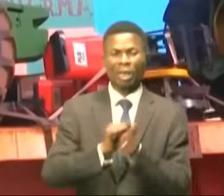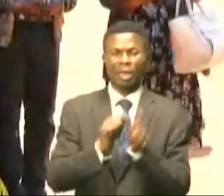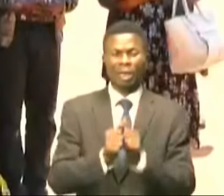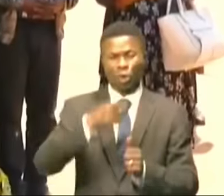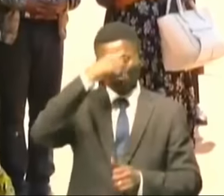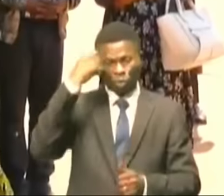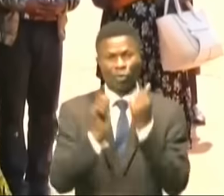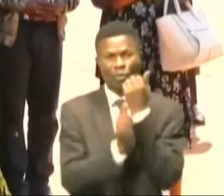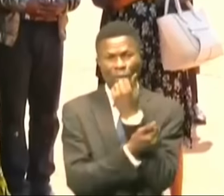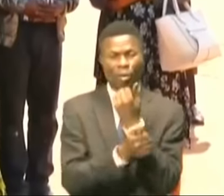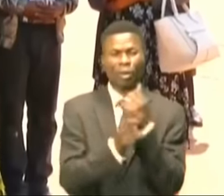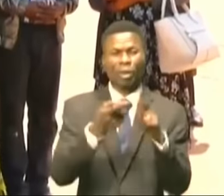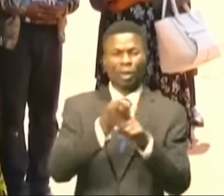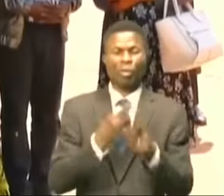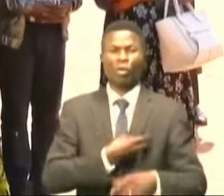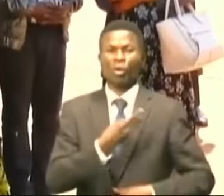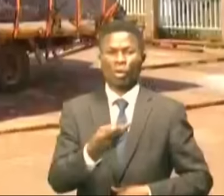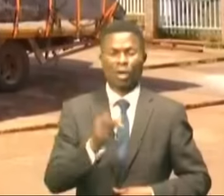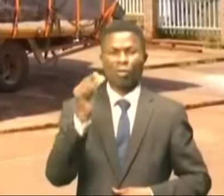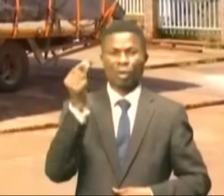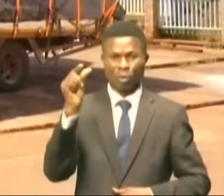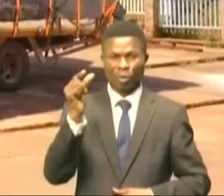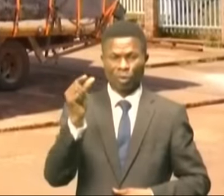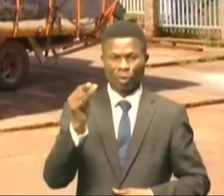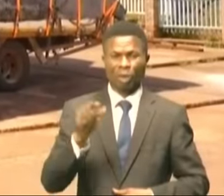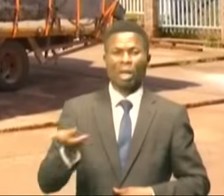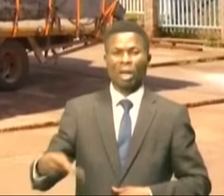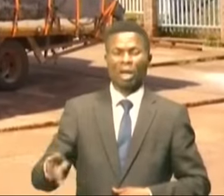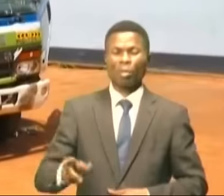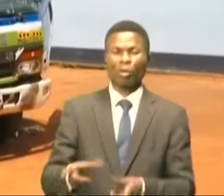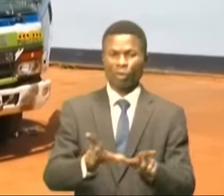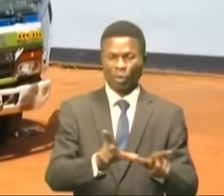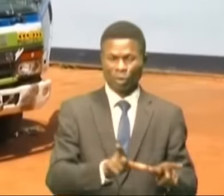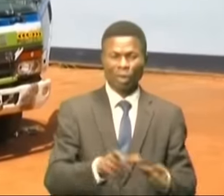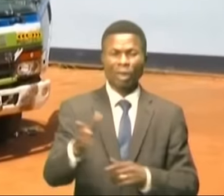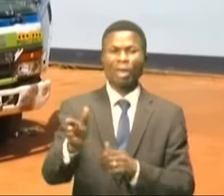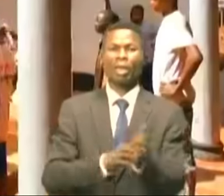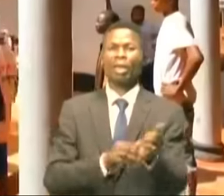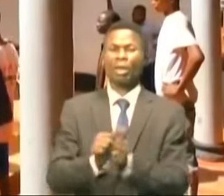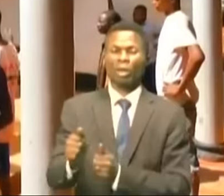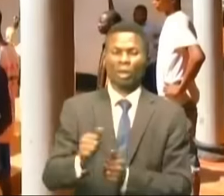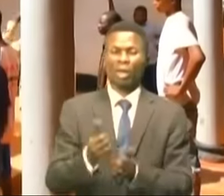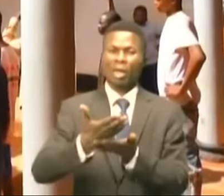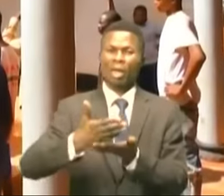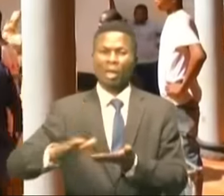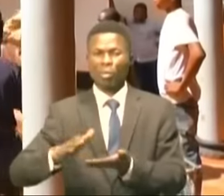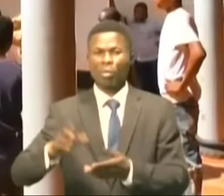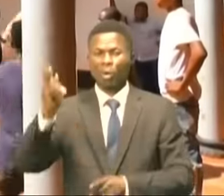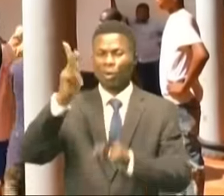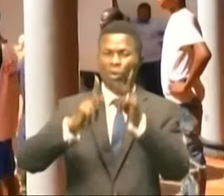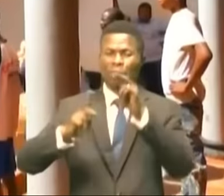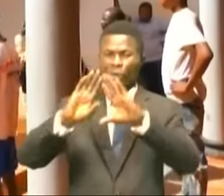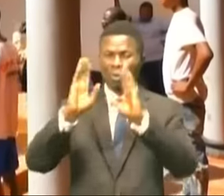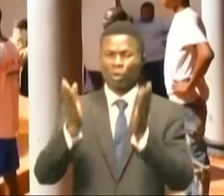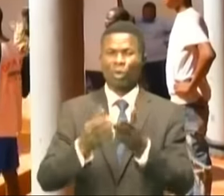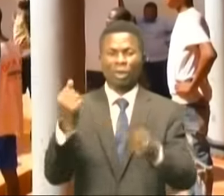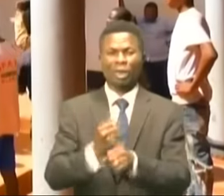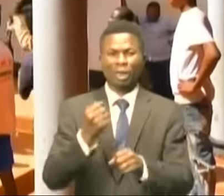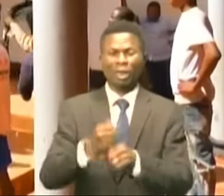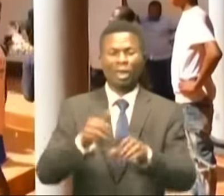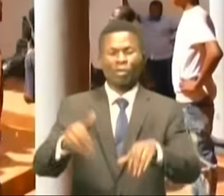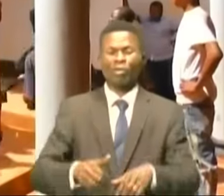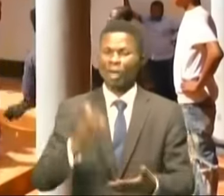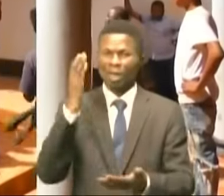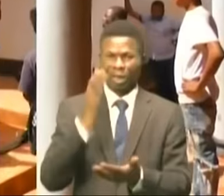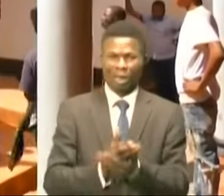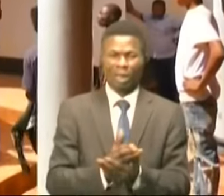agricole résulte de la vocation minière de la province d'Ilualaba qui a détourné une partie des habitants de l'agriculture malgré